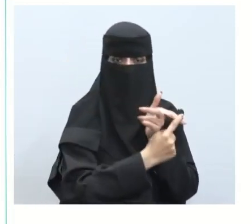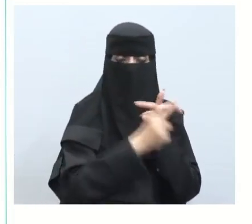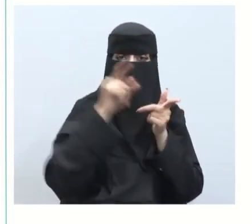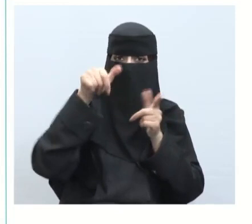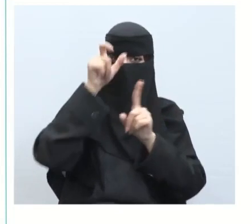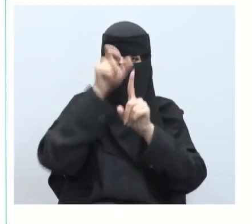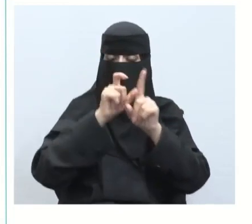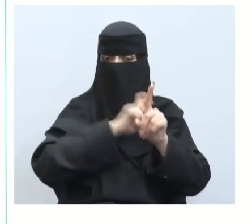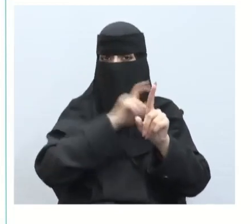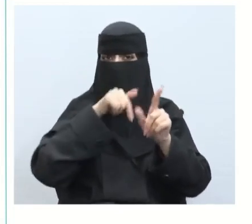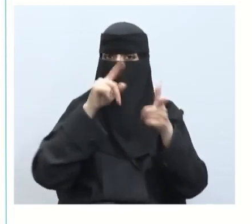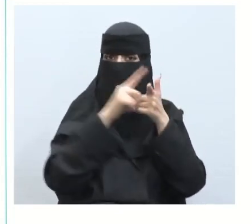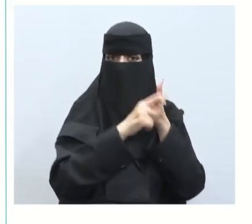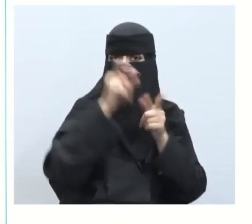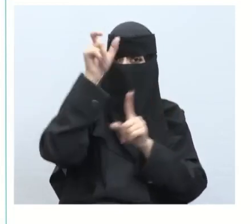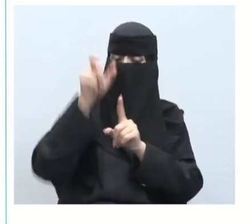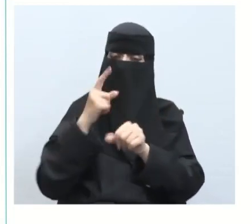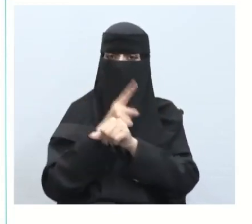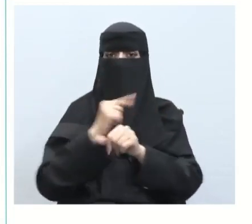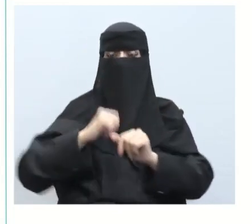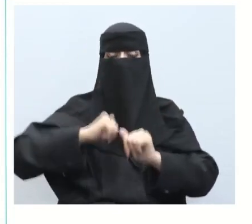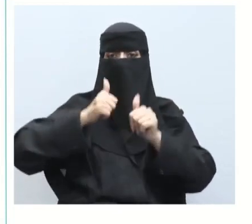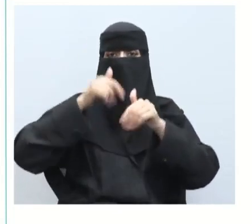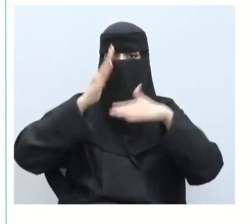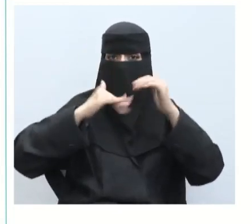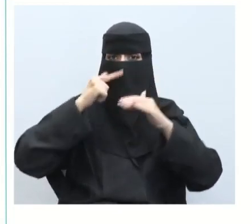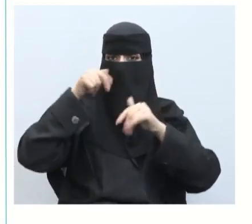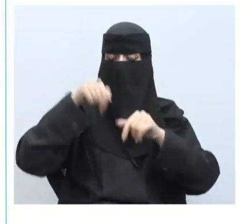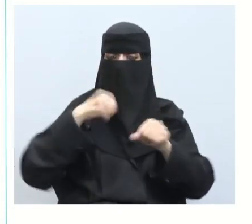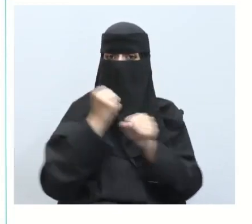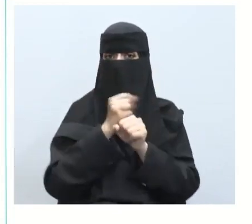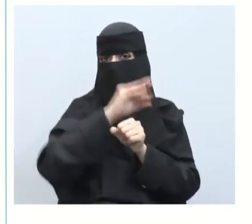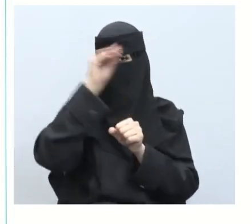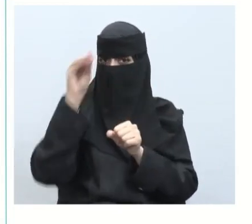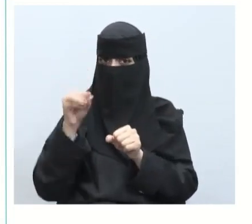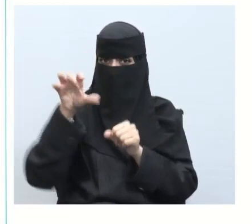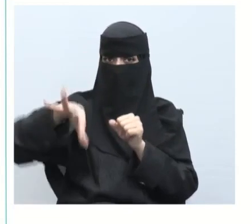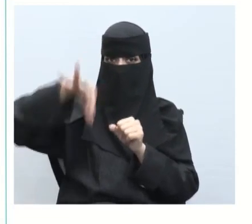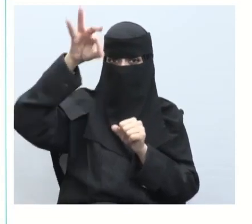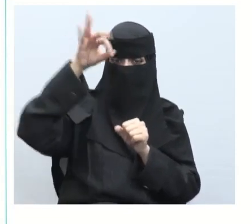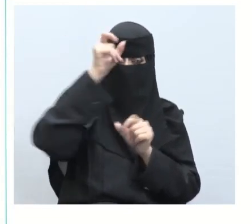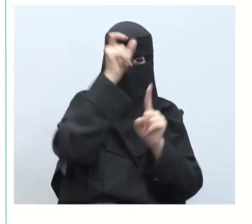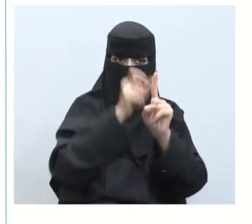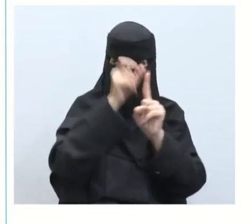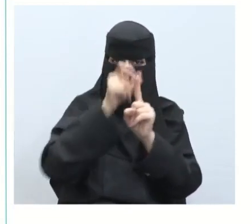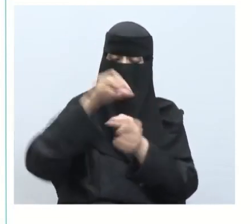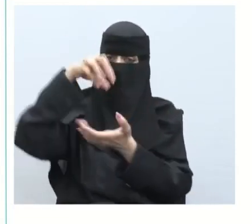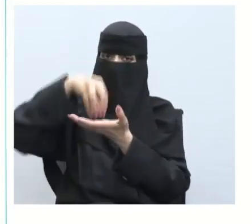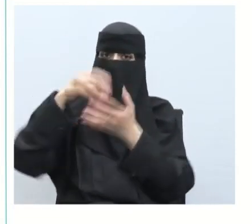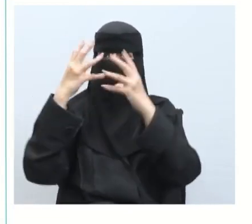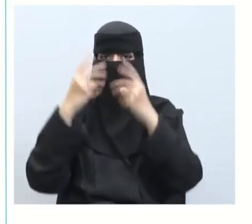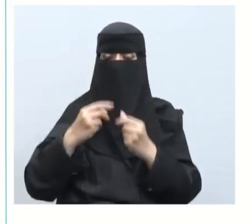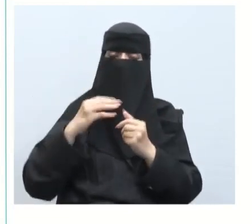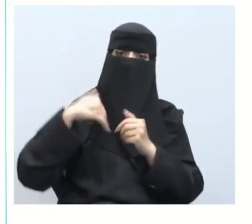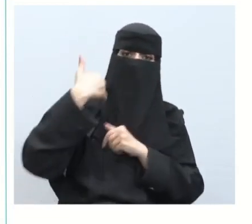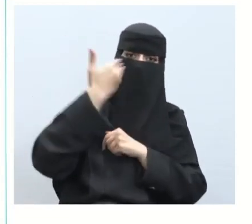وكيل للمعلمين ايضا وفقا للقدرات والامكانات وهذا ما يسمى بالتوظيف يوظف الاشخاص في المناصب المناسبه لهم ومن